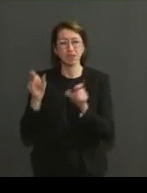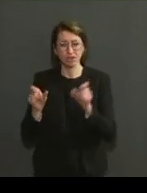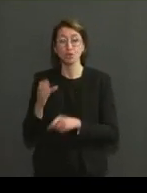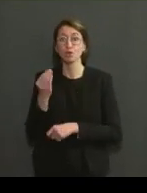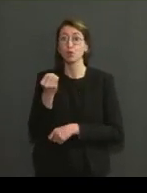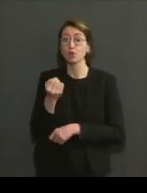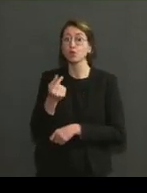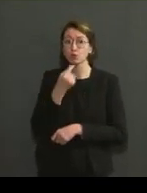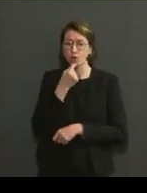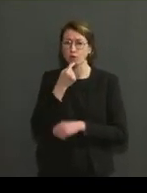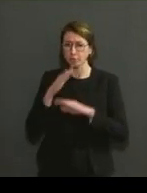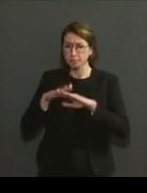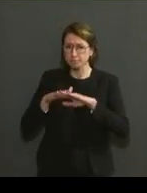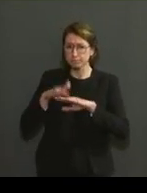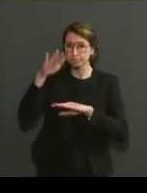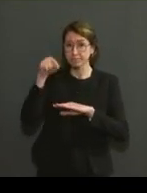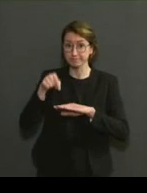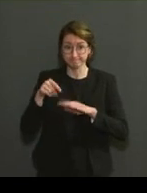devenue négligeable.